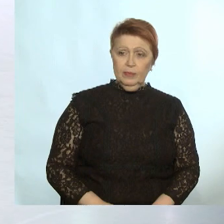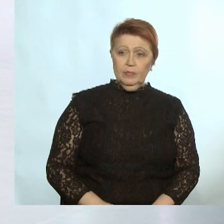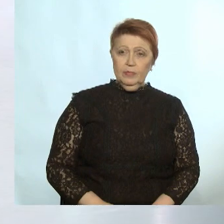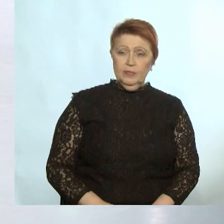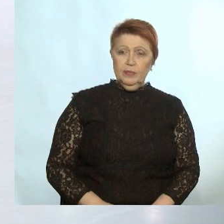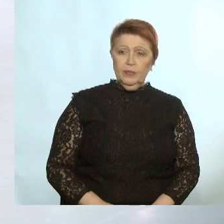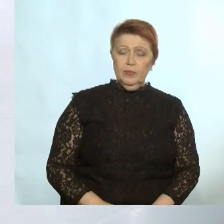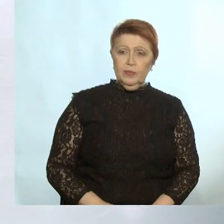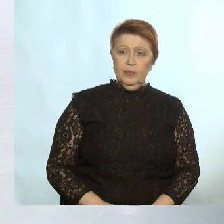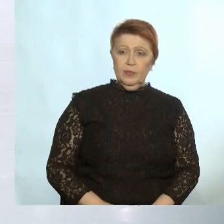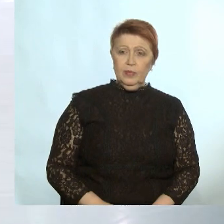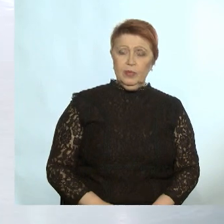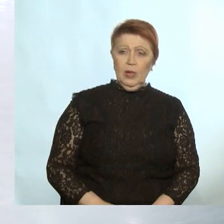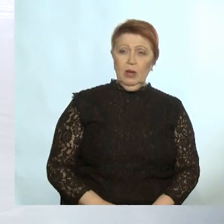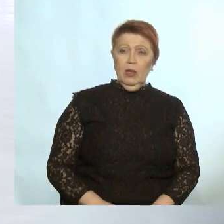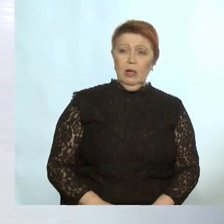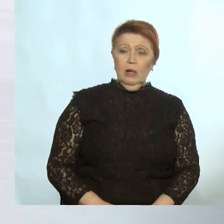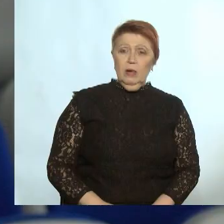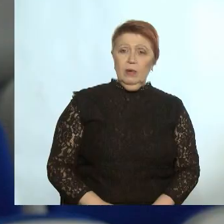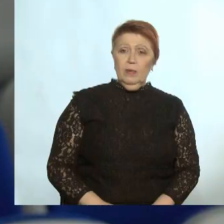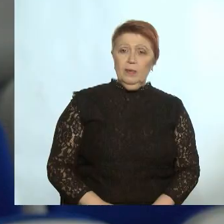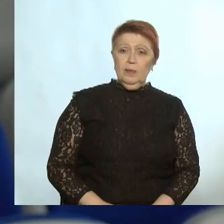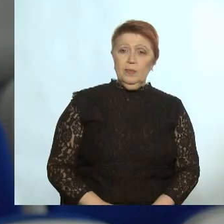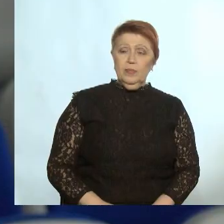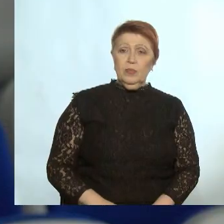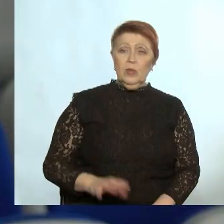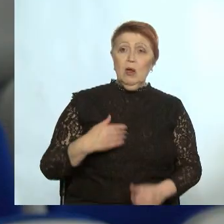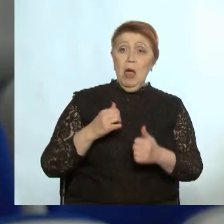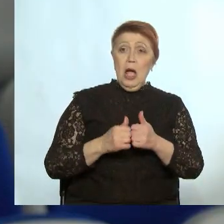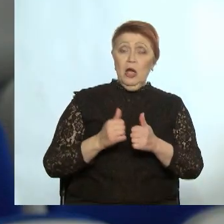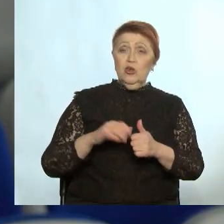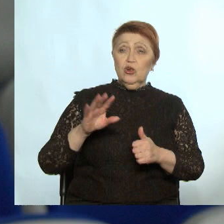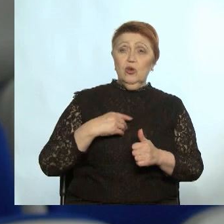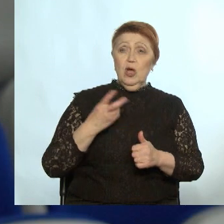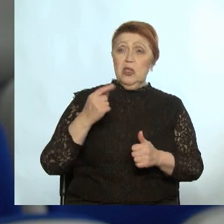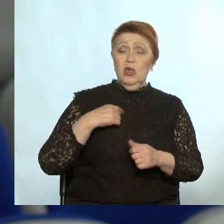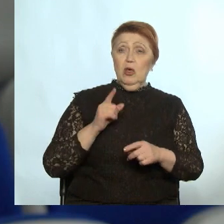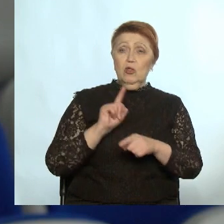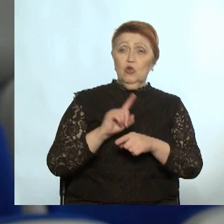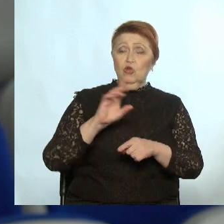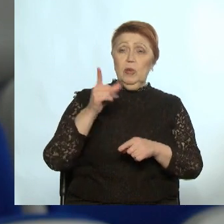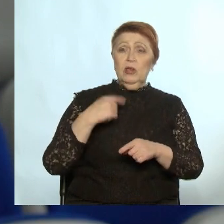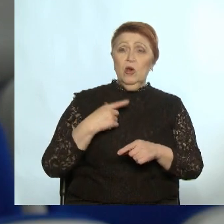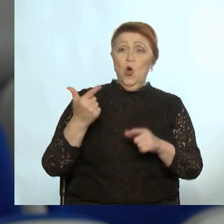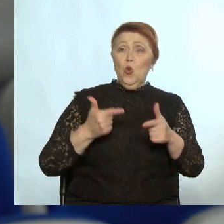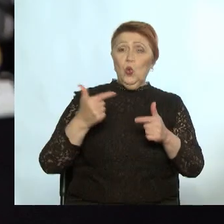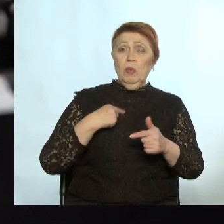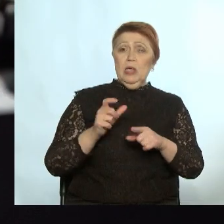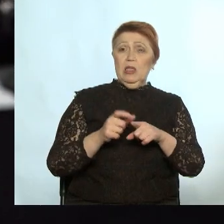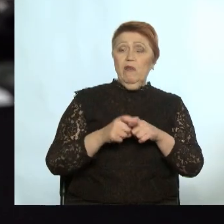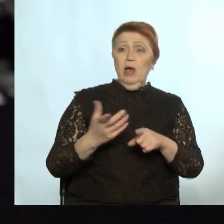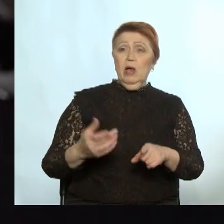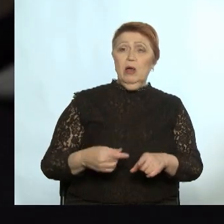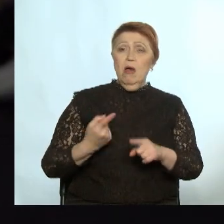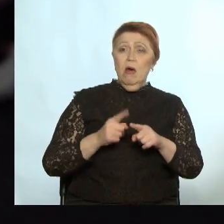И кнут, и пряник. А как иначе нельзя? То есть, ну, конечно, не должно быть никаких матершинных слов. Это однозначно. С детьми ни в коем случае. Это